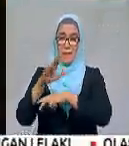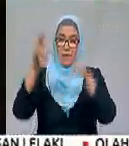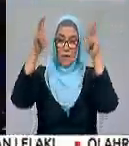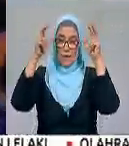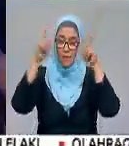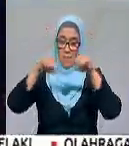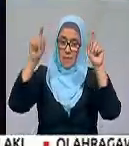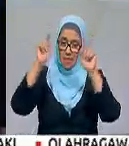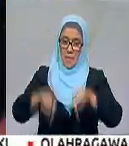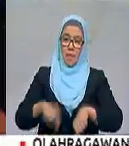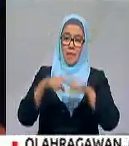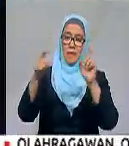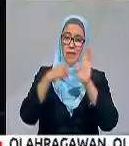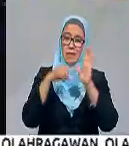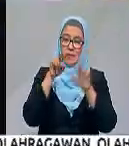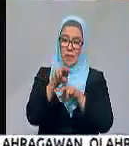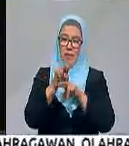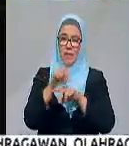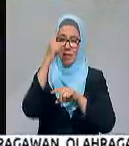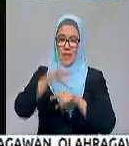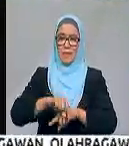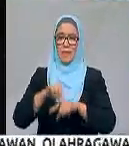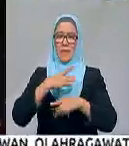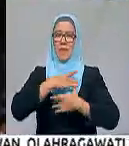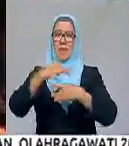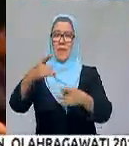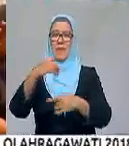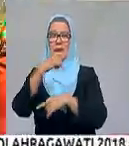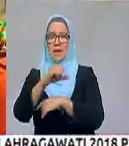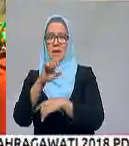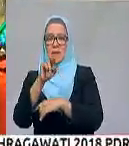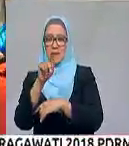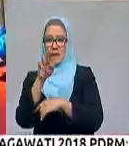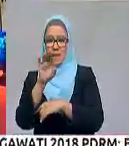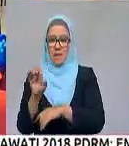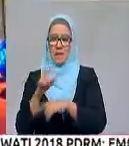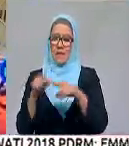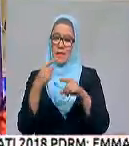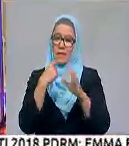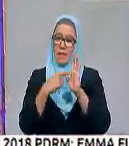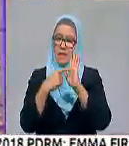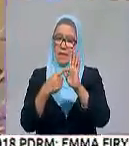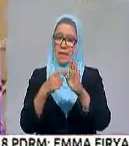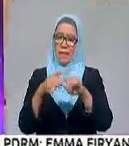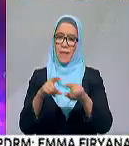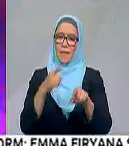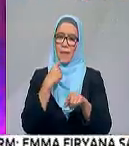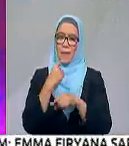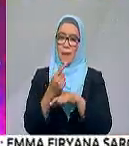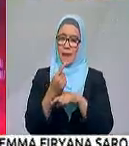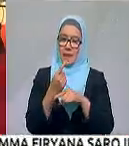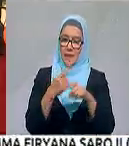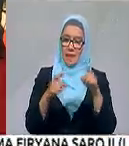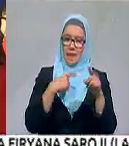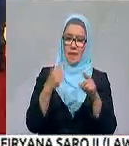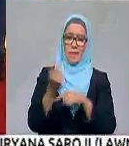penggemar genre itu. Mengisahkan tentang Cikgu Zaidi, lakonan Nazmi Azwar, dan isterinya Azlinda, lakonan Caca Maimbong, yang sudah 7